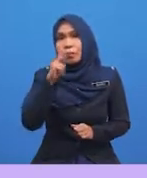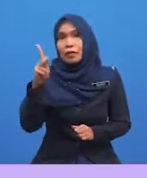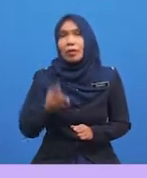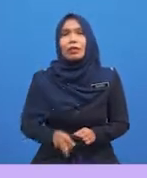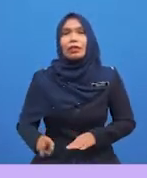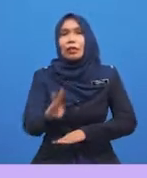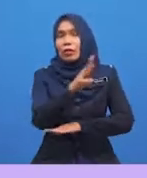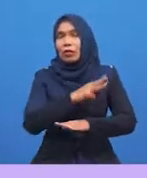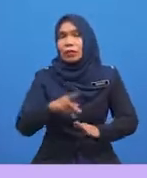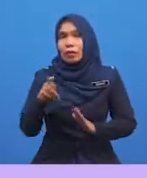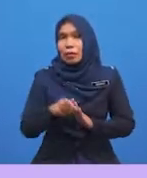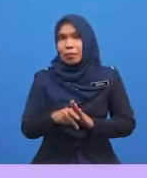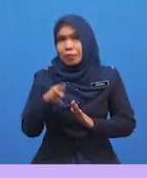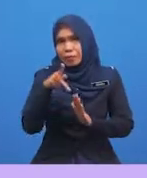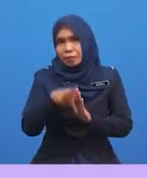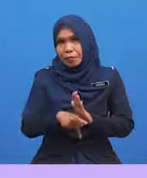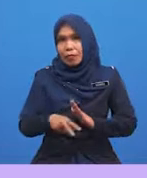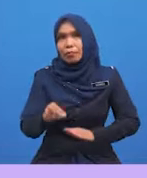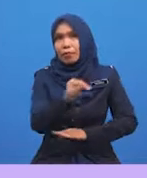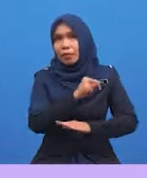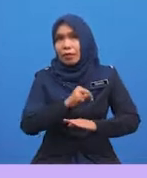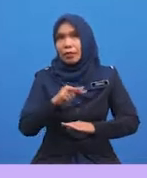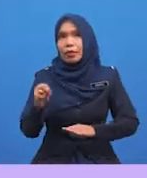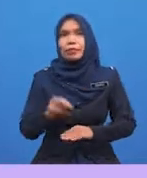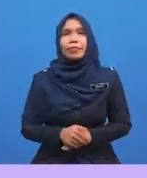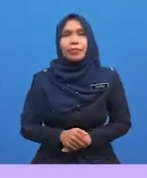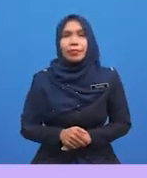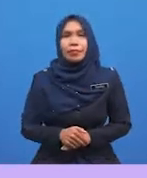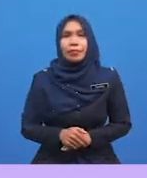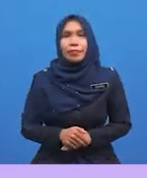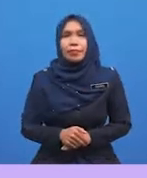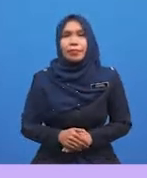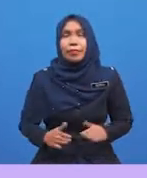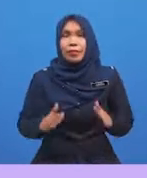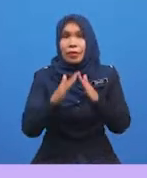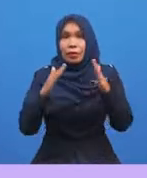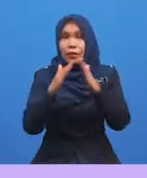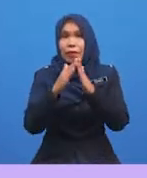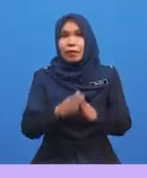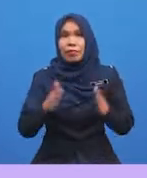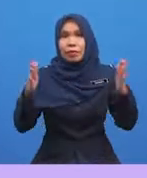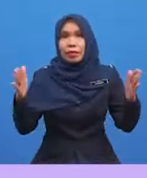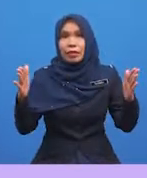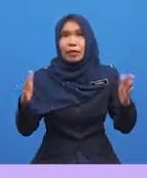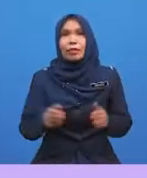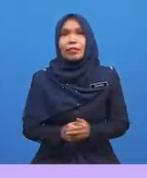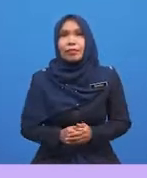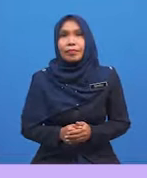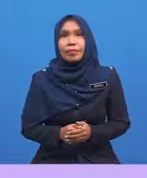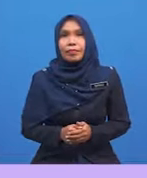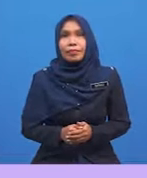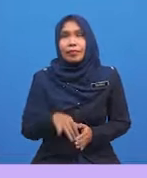yang sesuai untuk pembinaan jaringan pengangkutan. jaringan pengangkutan yang